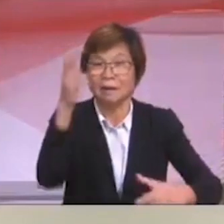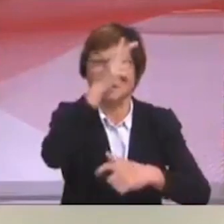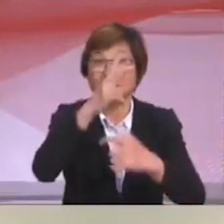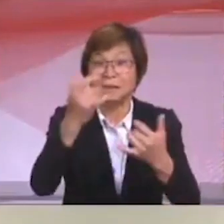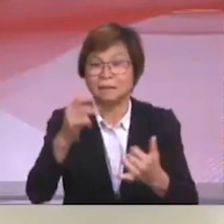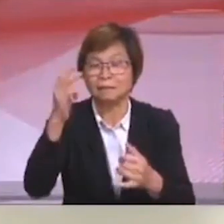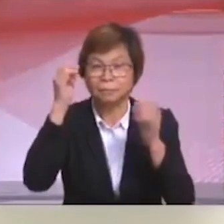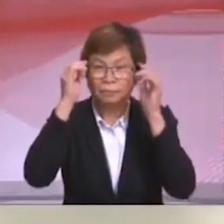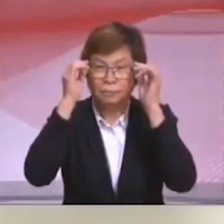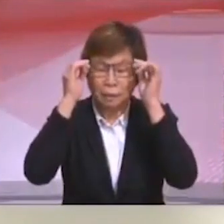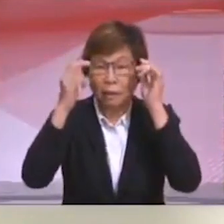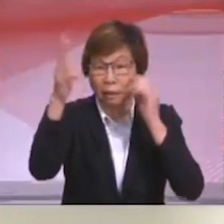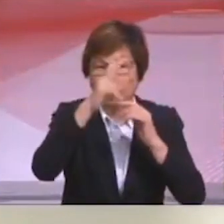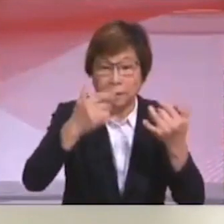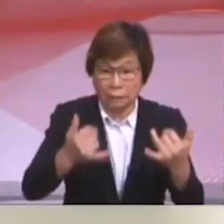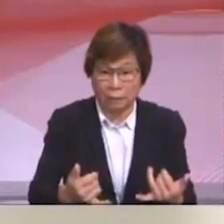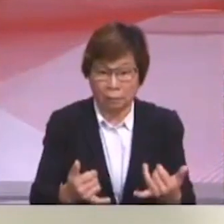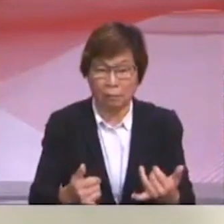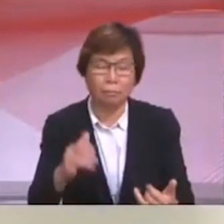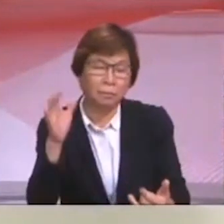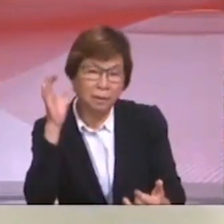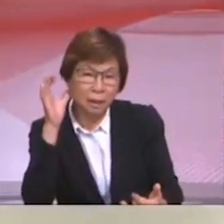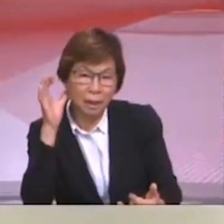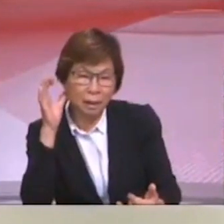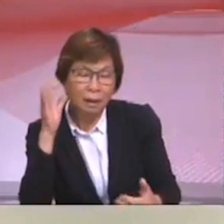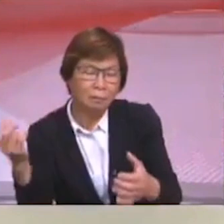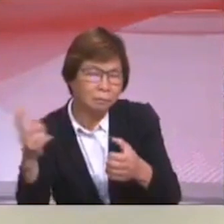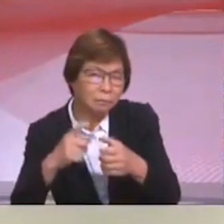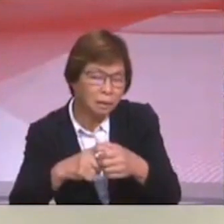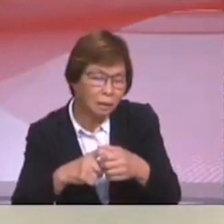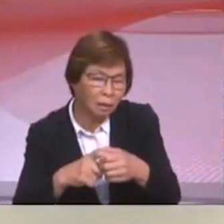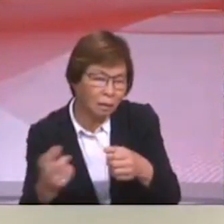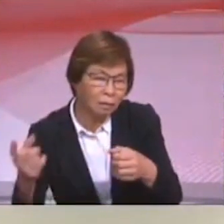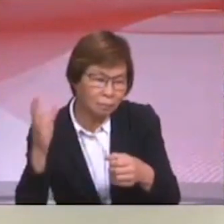kerajaan hari ini juga mendengar mengenai